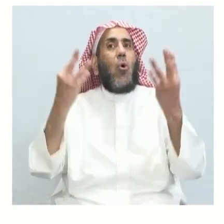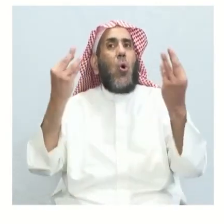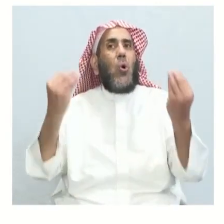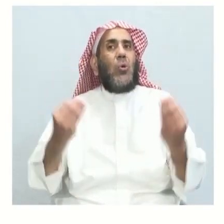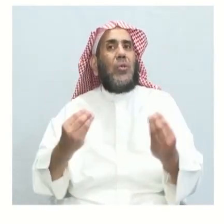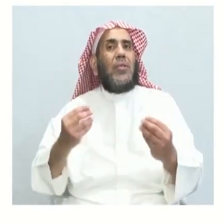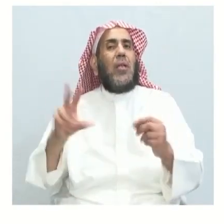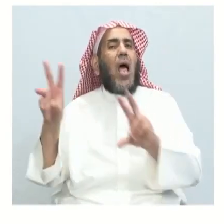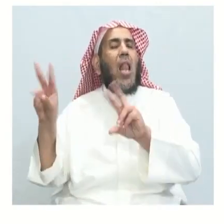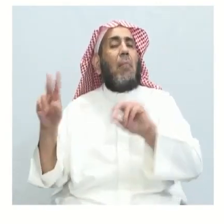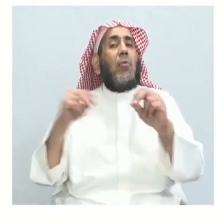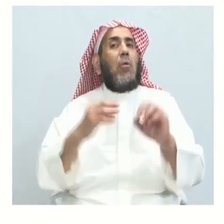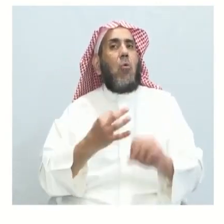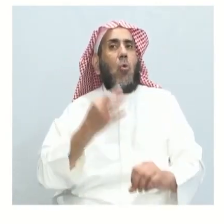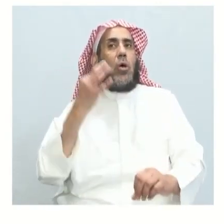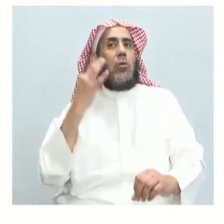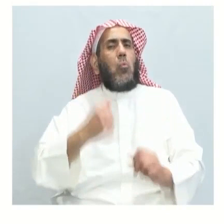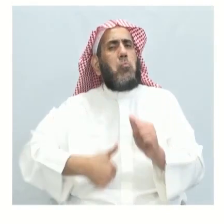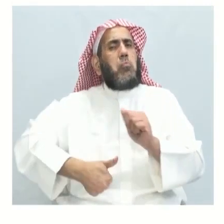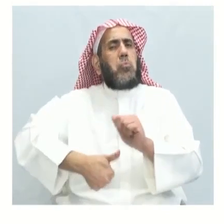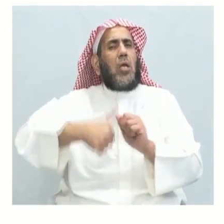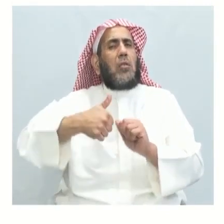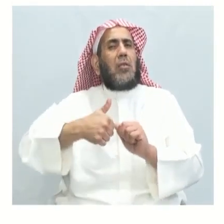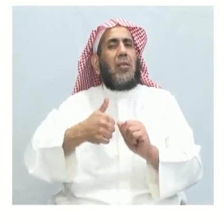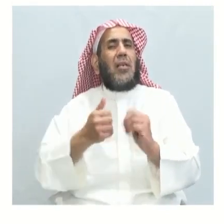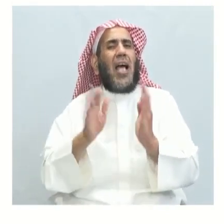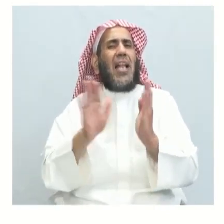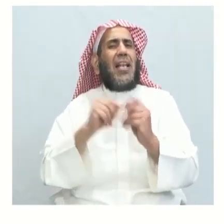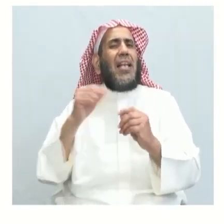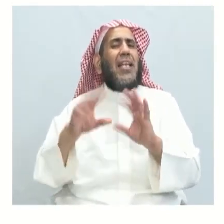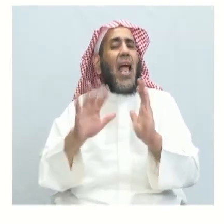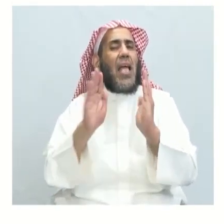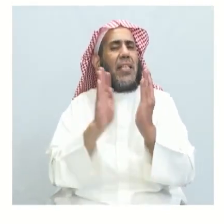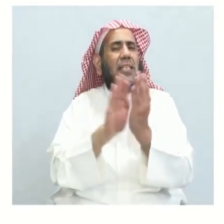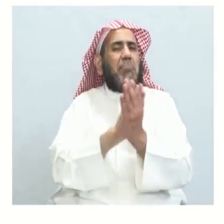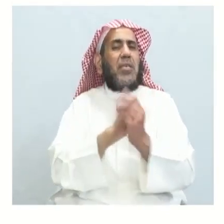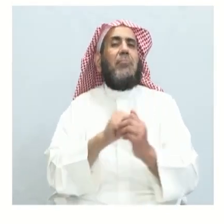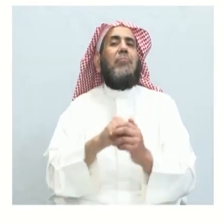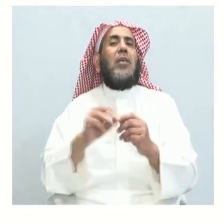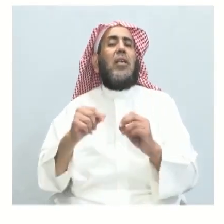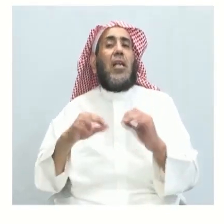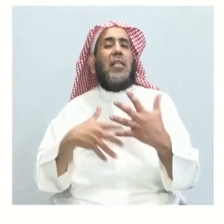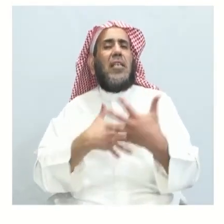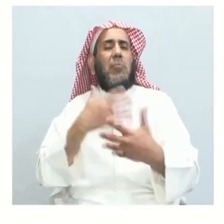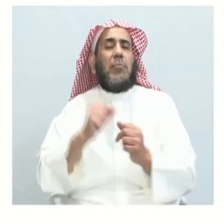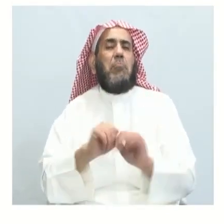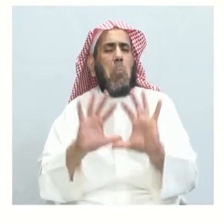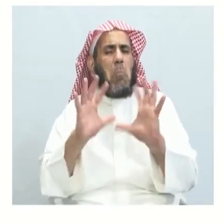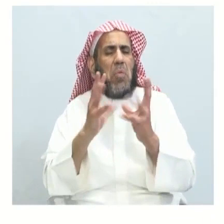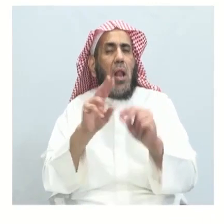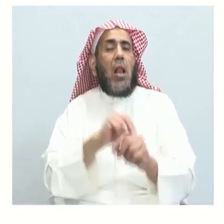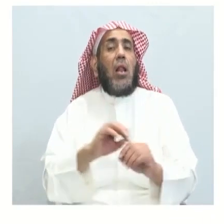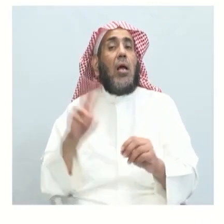التشبيه وجوده الكنايه مع ان فيها تشبيه جميل جدا وفيها ايضا كنايه من حسن التشبيه وجوده الكنايه ايضا